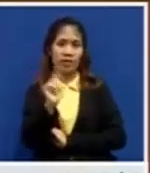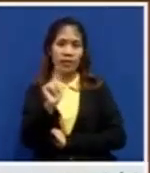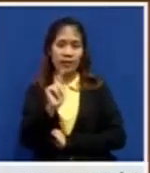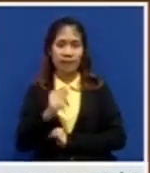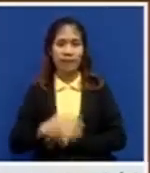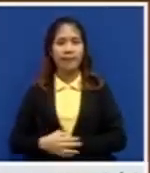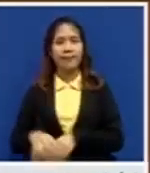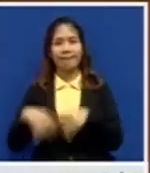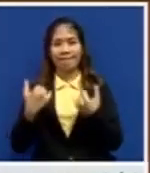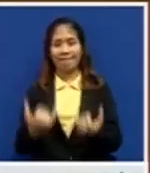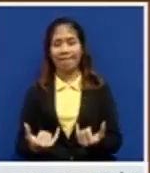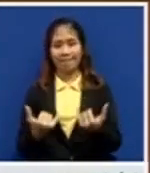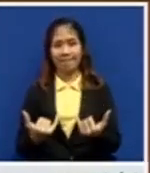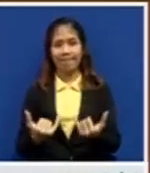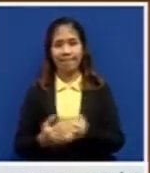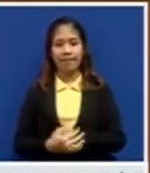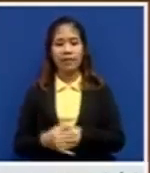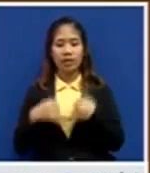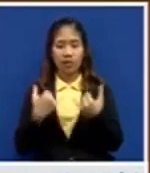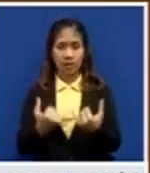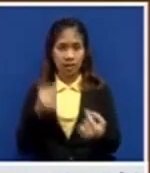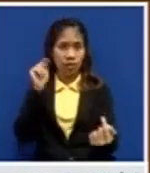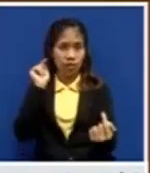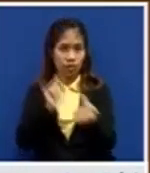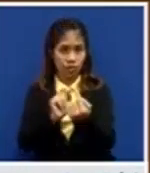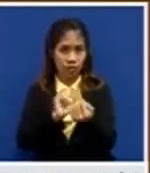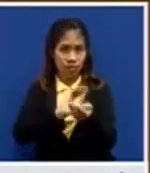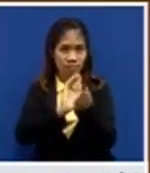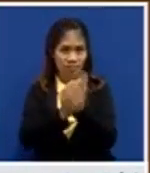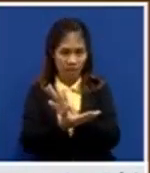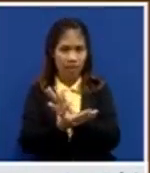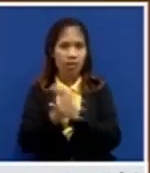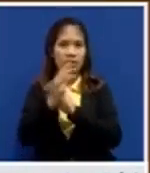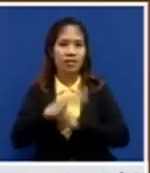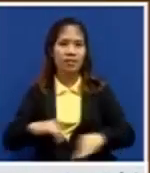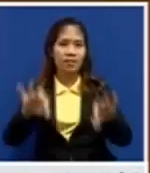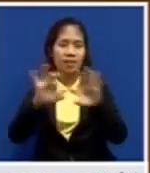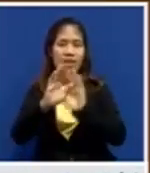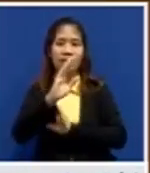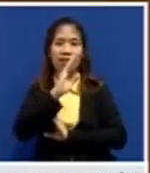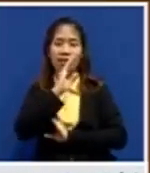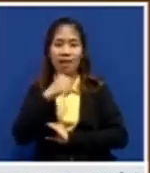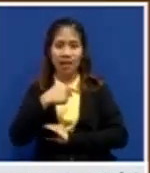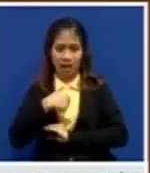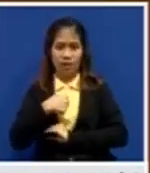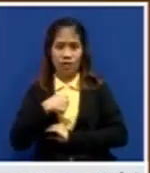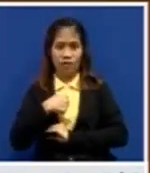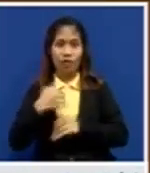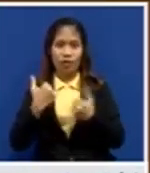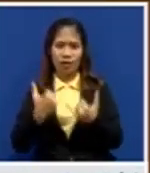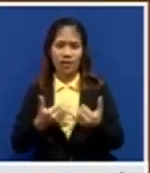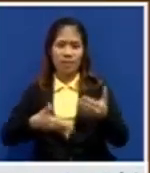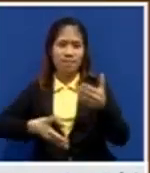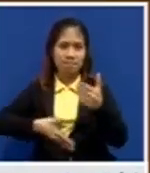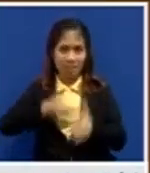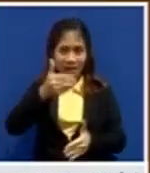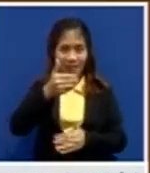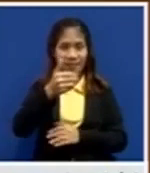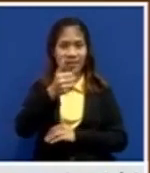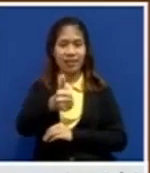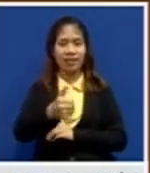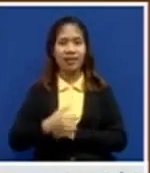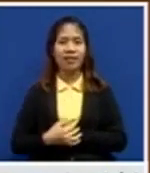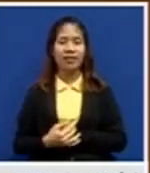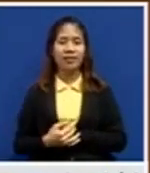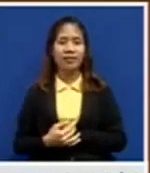านาทีนี้นะครับจุดพลิกผันมันสำคัญมากถ้าเราผ่านพีเรียดนี้ไปซึ่งเป็นจุดที่เราอยู่สูงที่สุดแล้วน